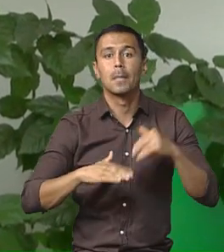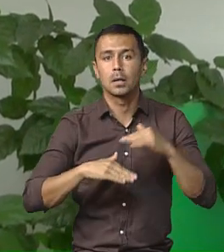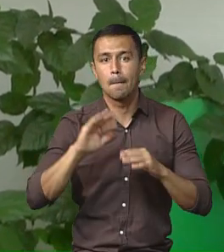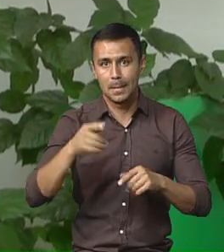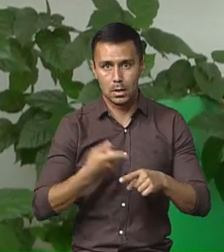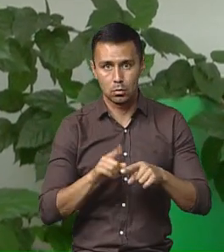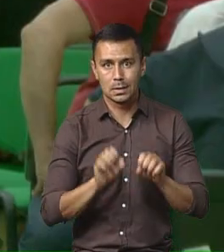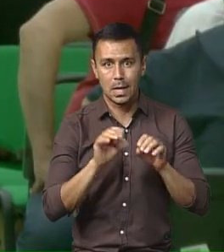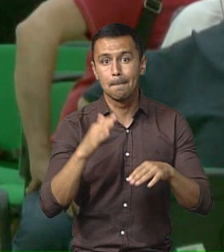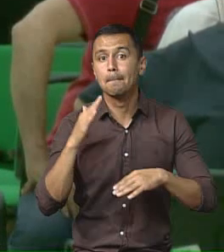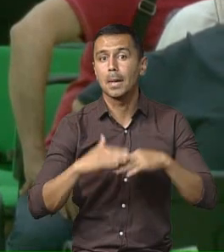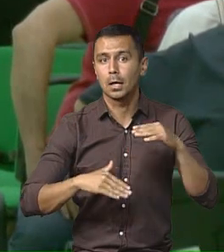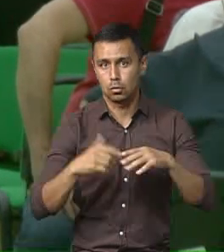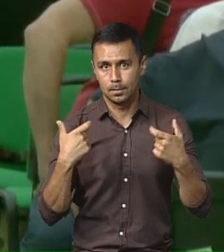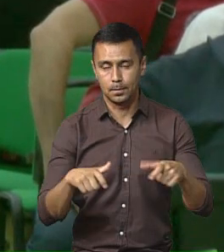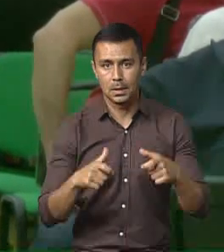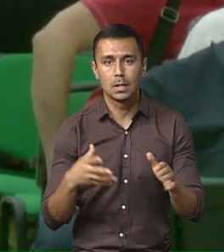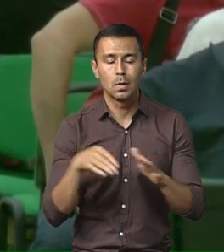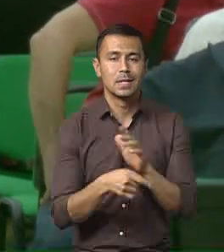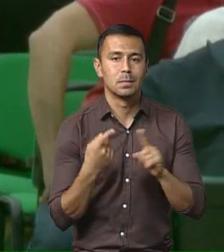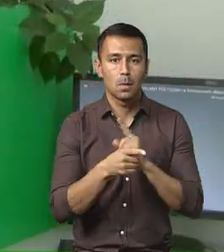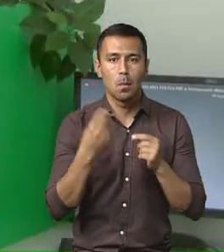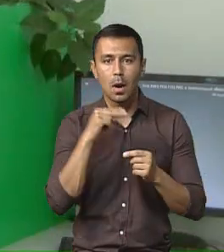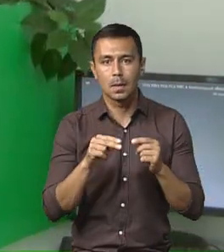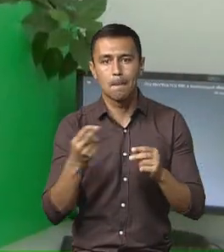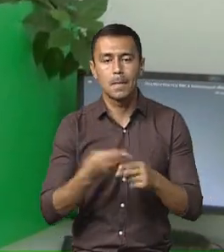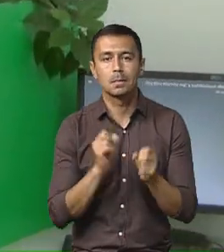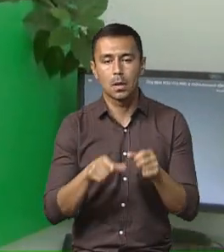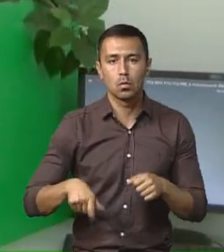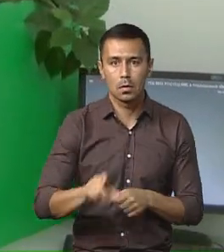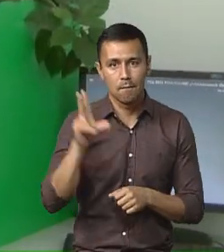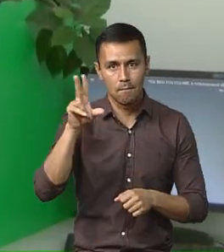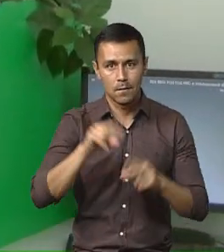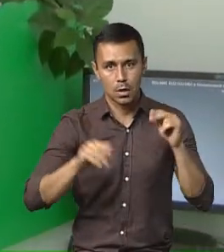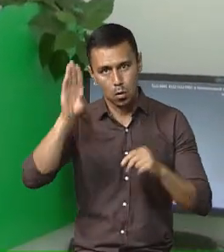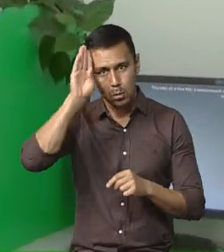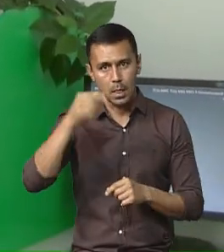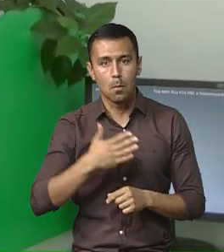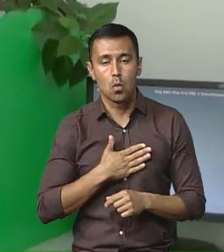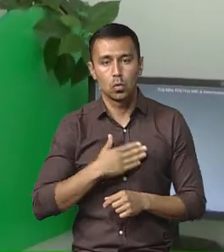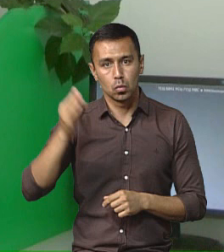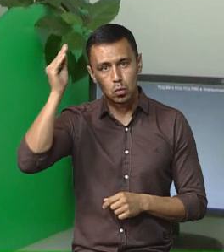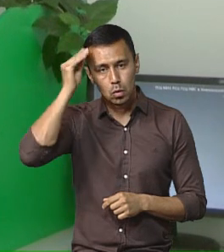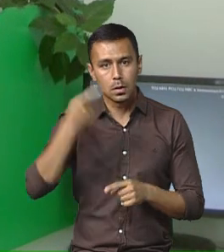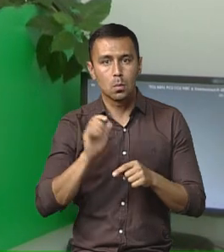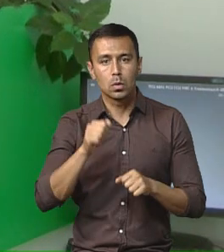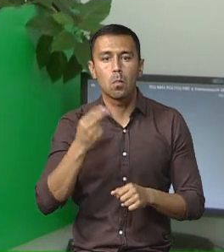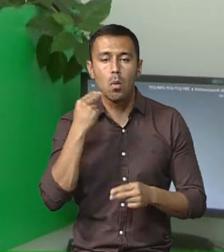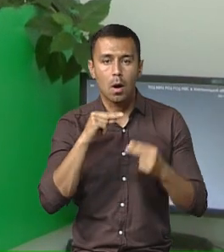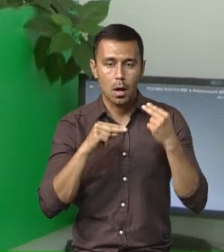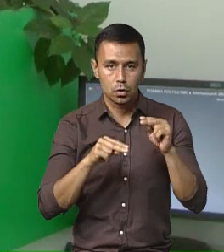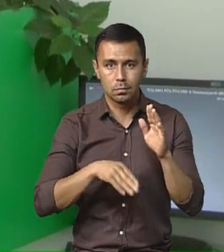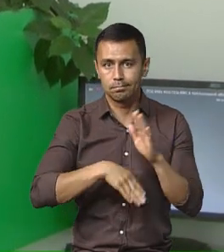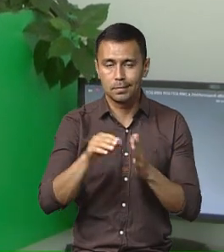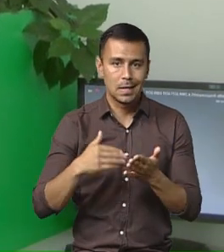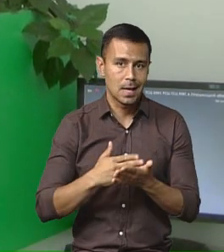цього здаємо практику. Запроваджені зміни покращать безпеку на дорозі, вважає Сергій. На мою думку, це може покращити